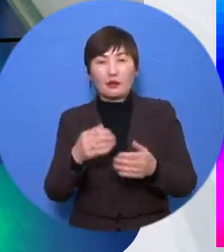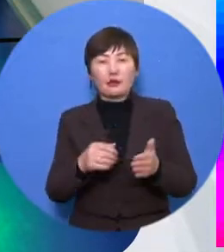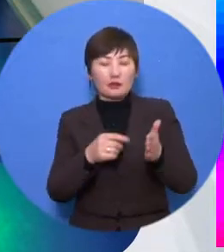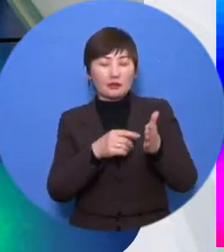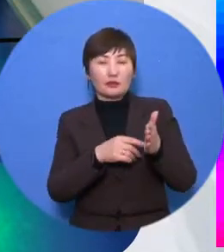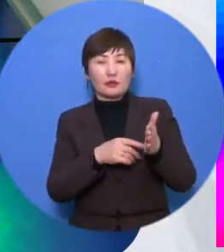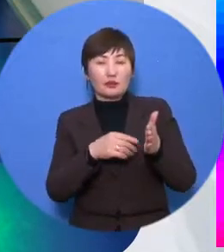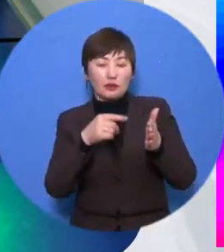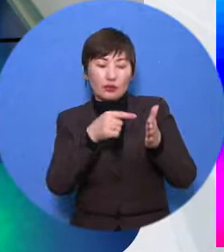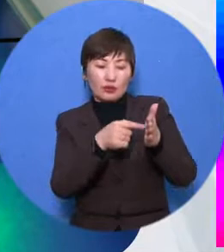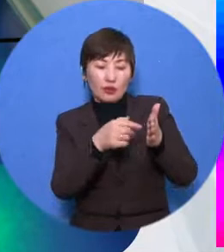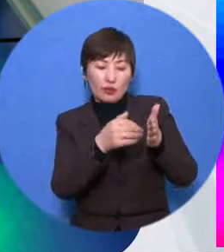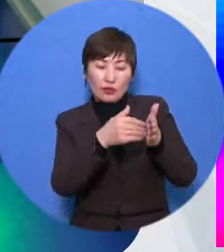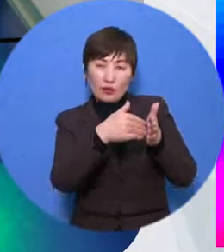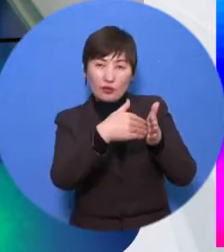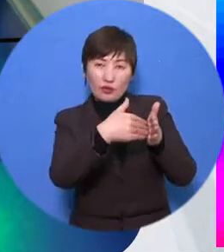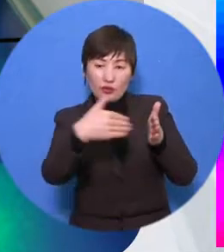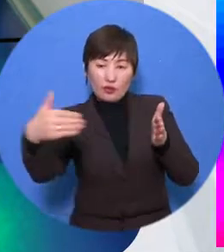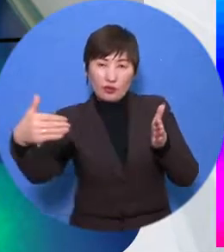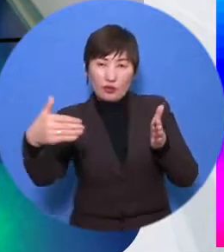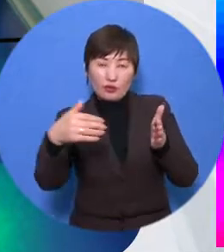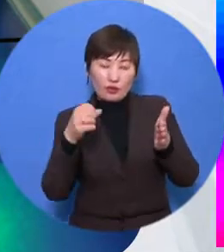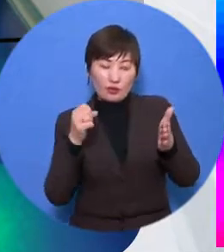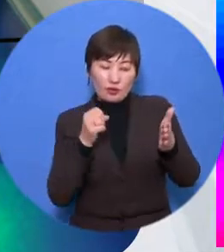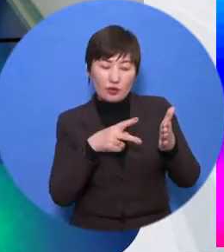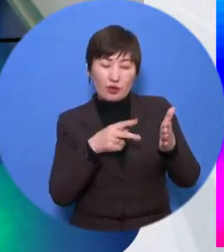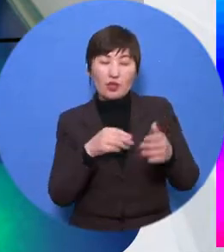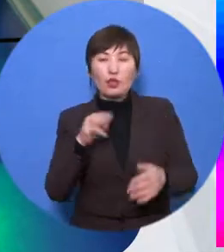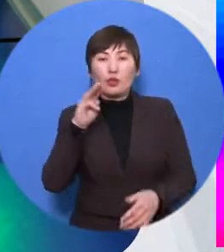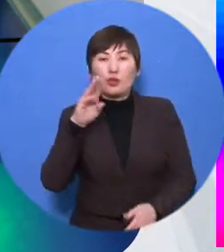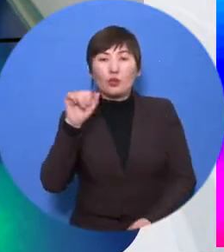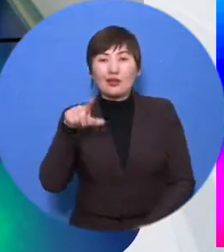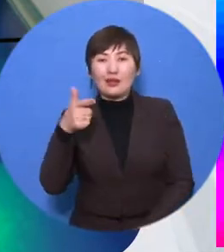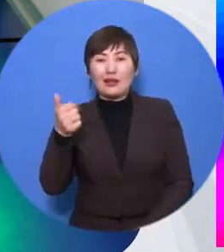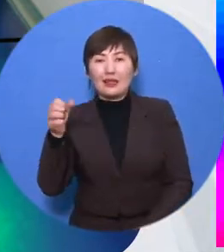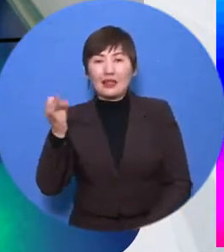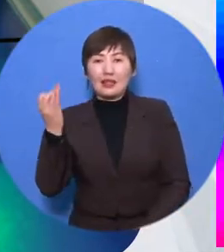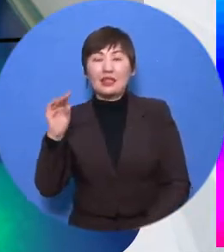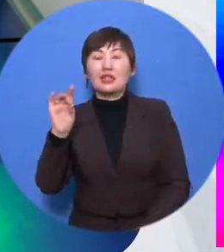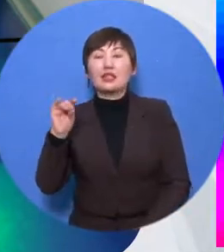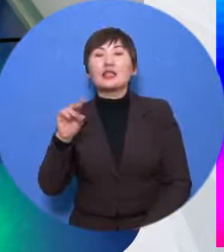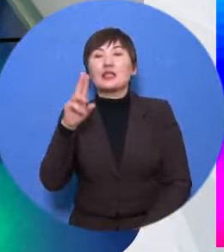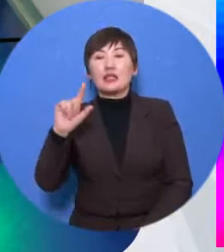Толины гадаргуу дээр тусж байгаа цэгийг тусгалын цэг гэж нэрлэнэ.